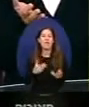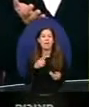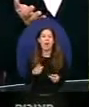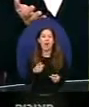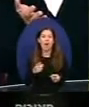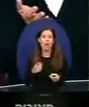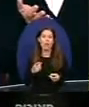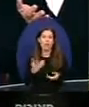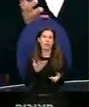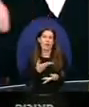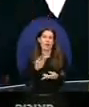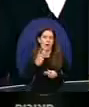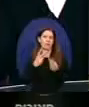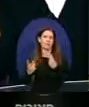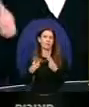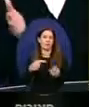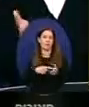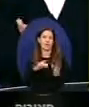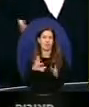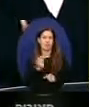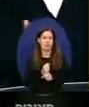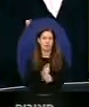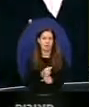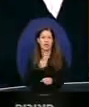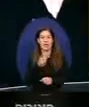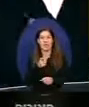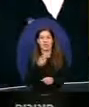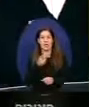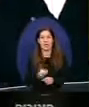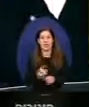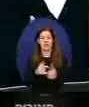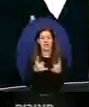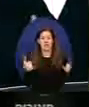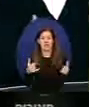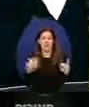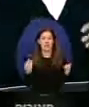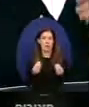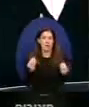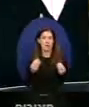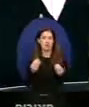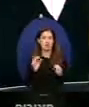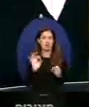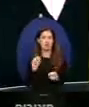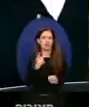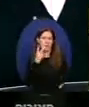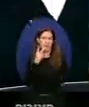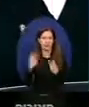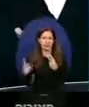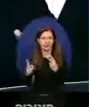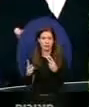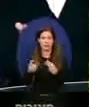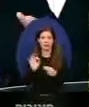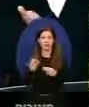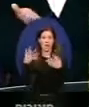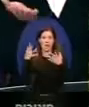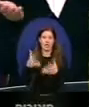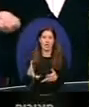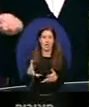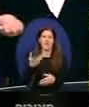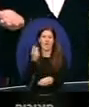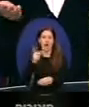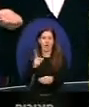א', לפתח משהו שהוא לא שייך להגנה, שיחטיף לו תגובה בחזרה, זה העניין של תקיפה והרתעה, ואתה